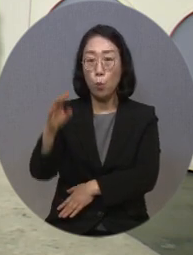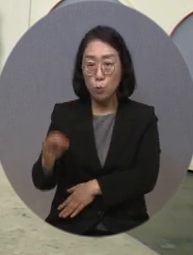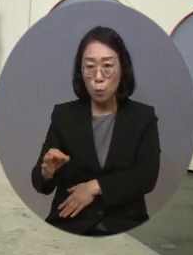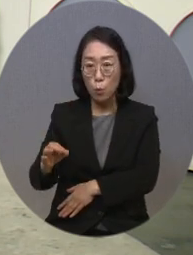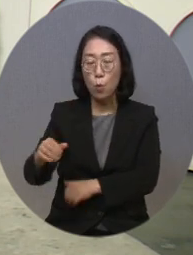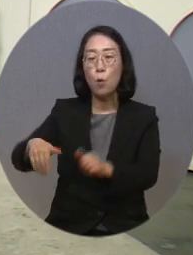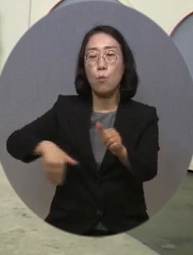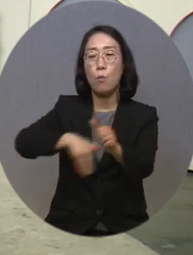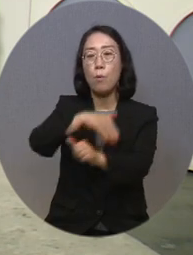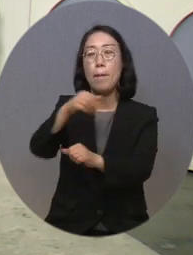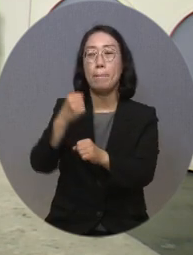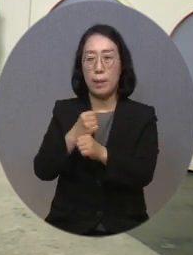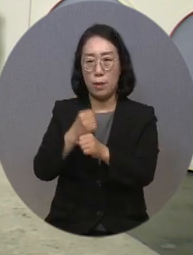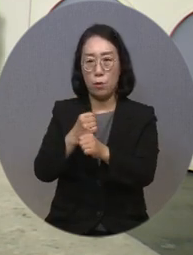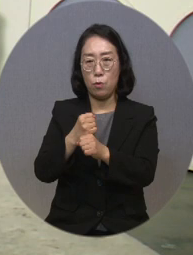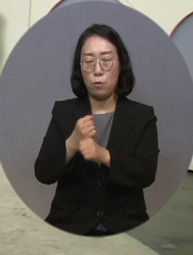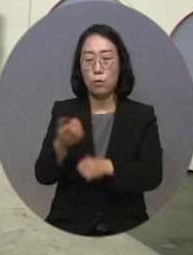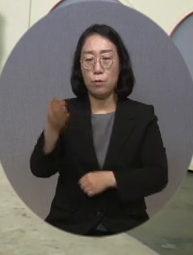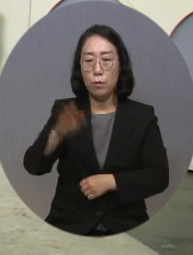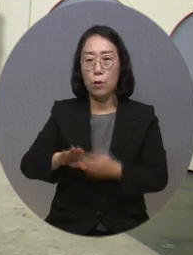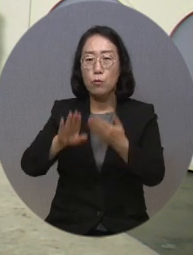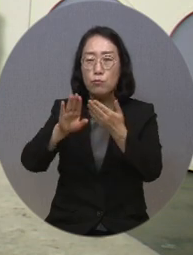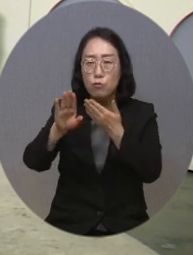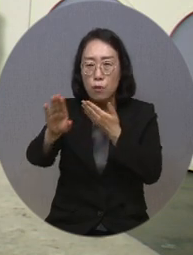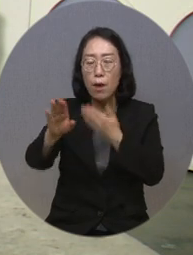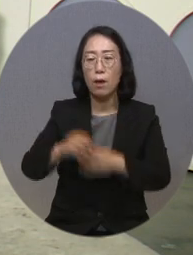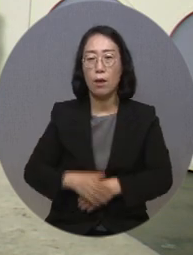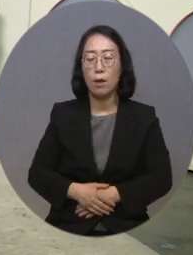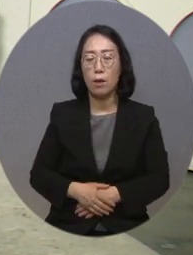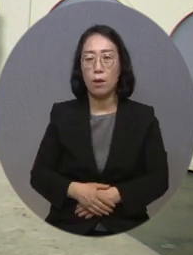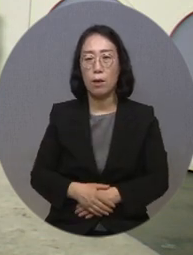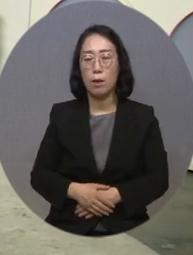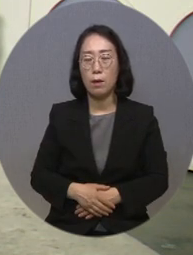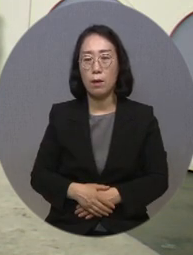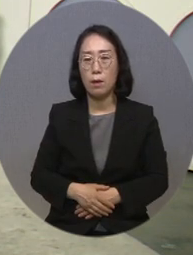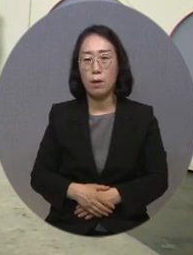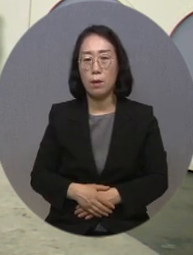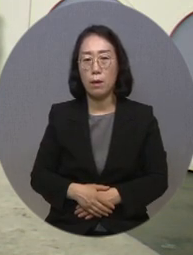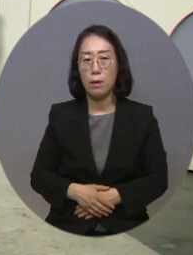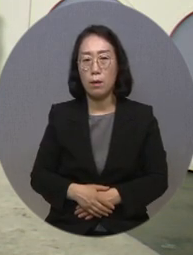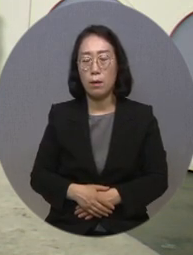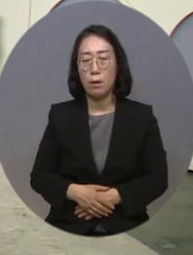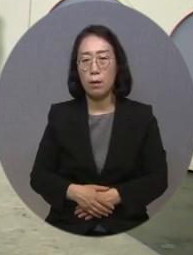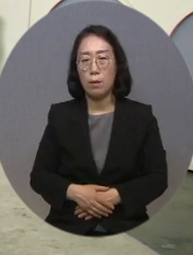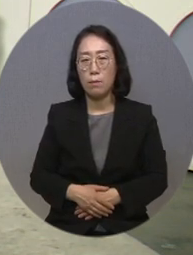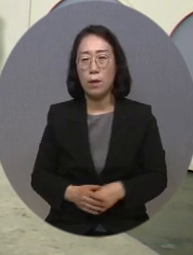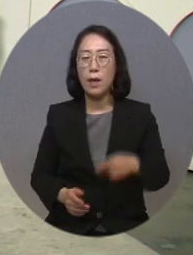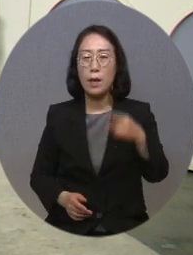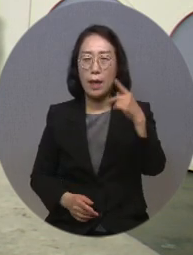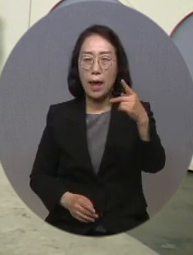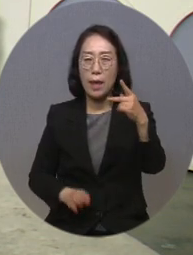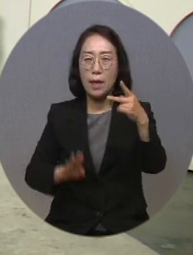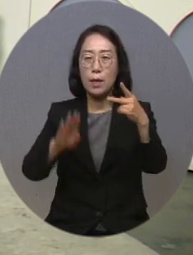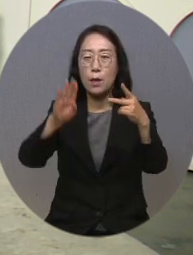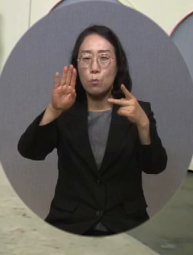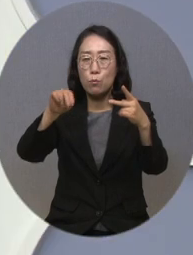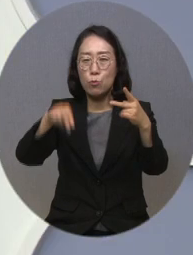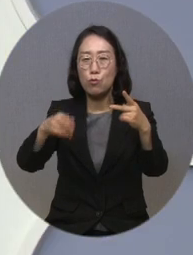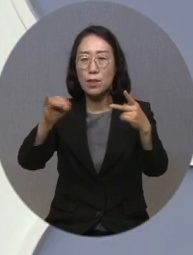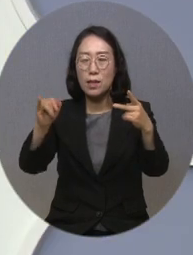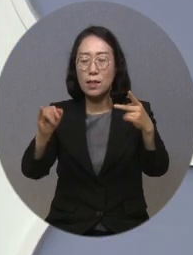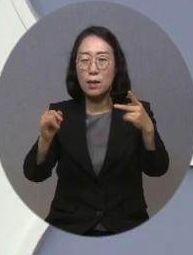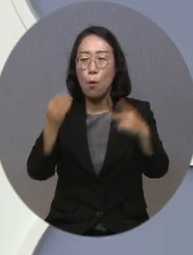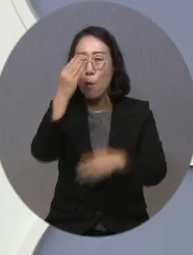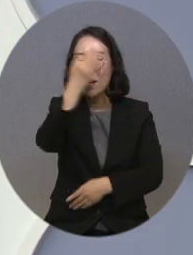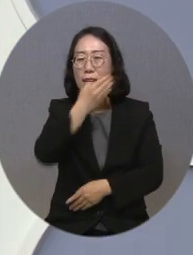보건 의료기관은 잘 왔는데 그 후에 후속 조치가 너무 이 K 뷰티라고 해서 화장품 쪽이 유행이 되다 보니까